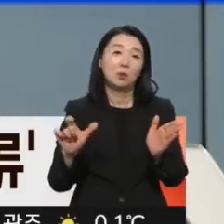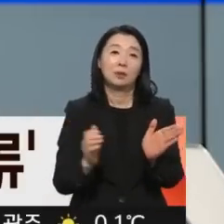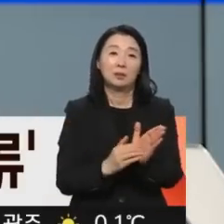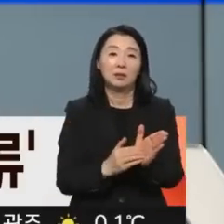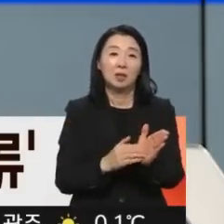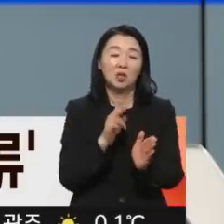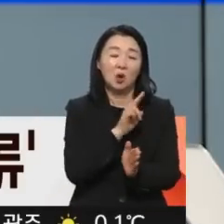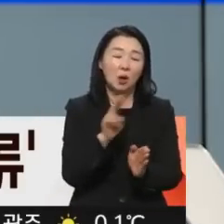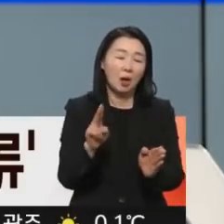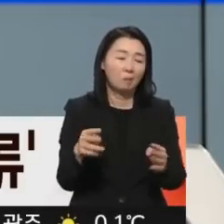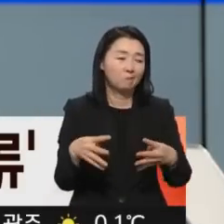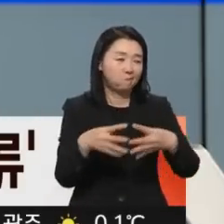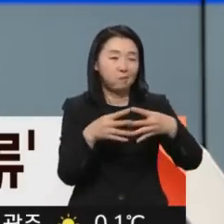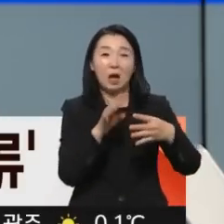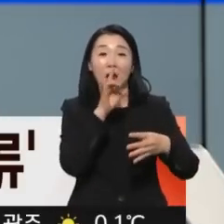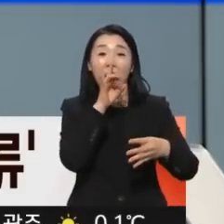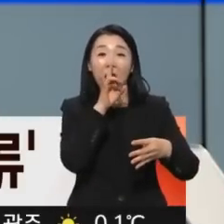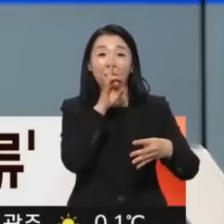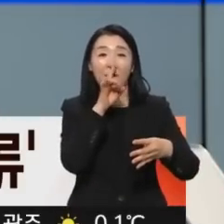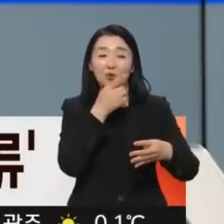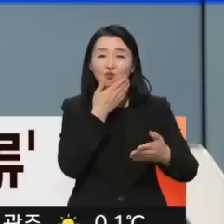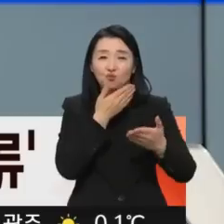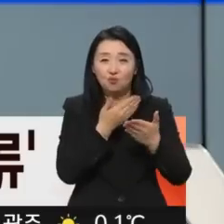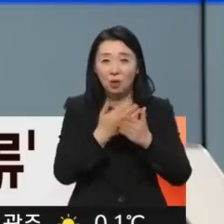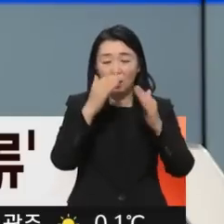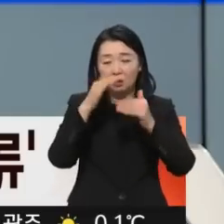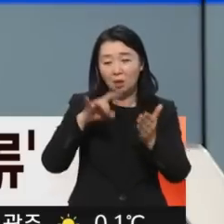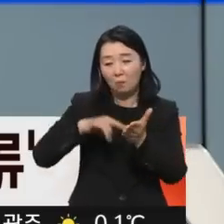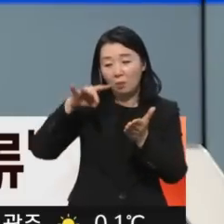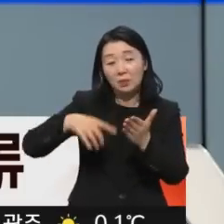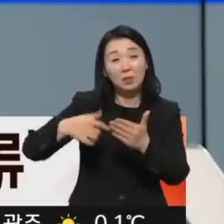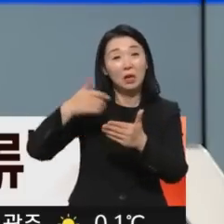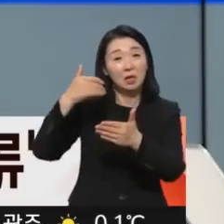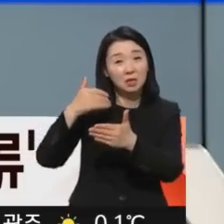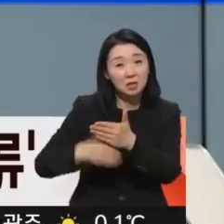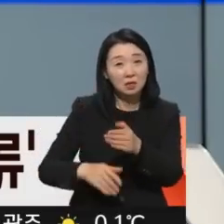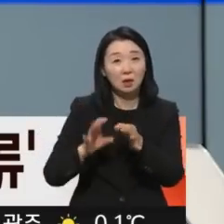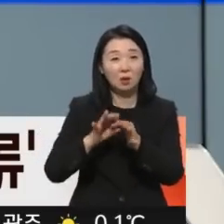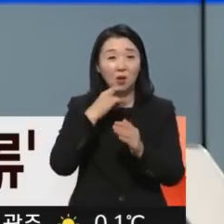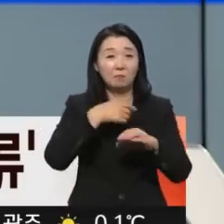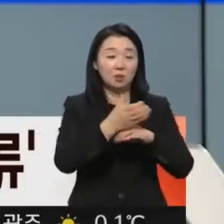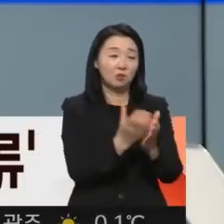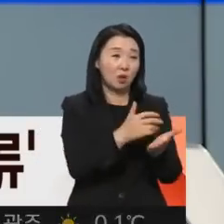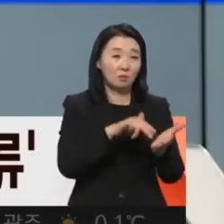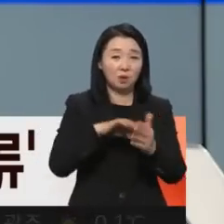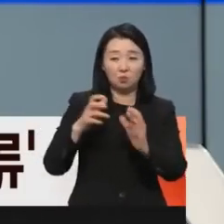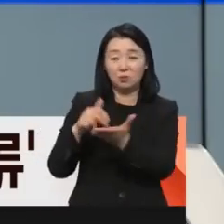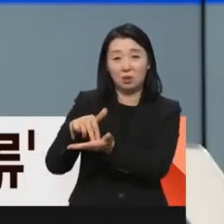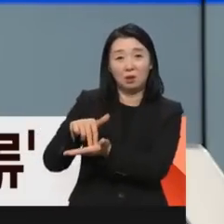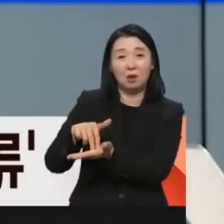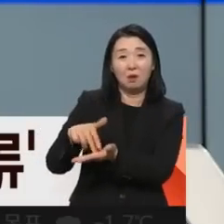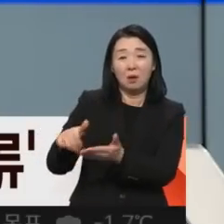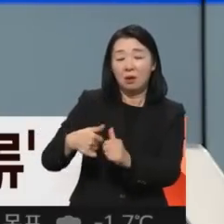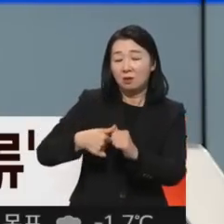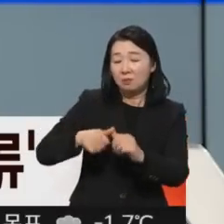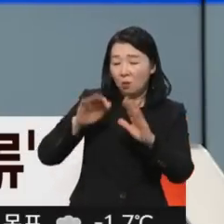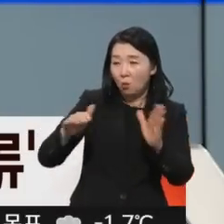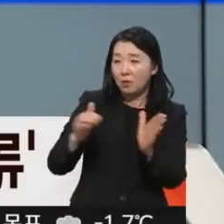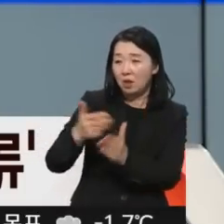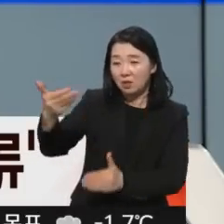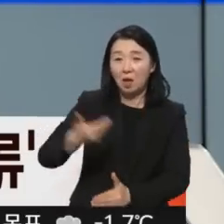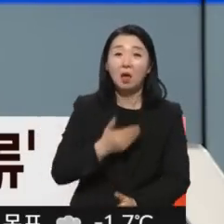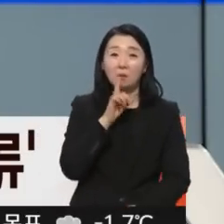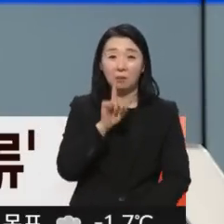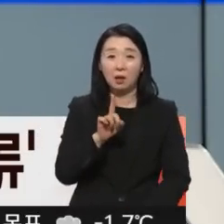꽉 막혀있는 상황인데요. 핵심 쟁점인 법인세 인하와 관련해서 민주당은 국민의힘 측에 협상안을 오늘까지